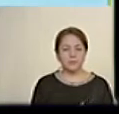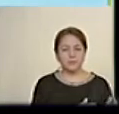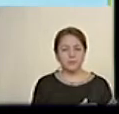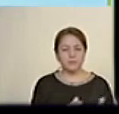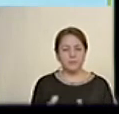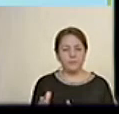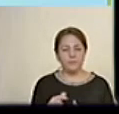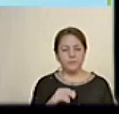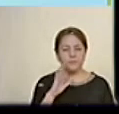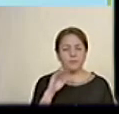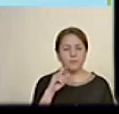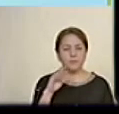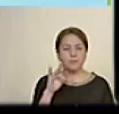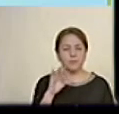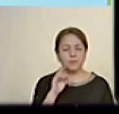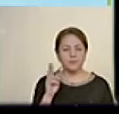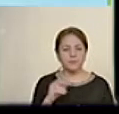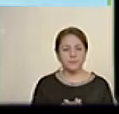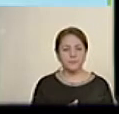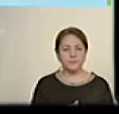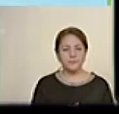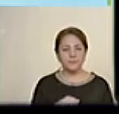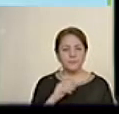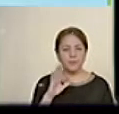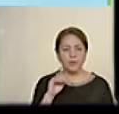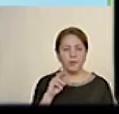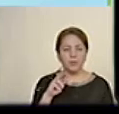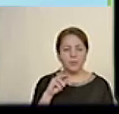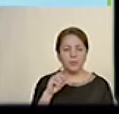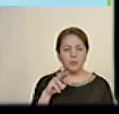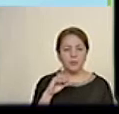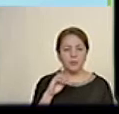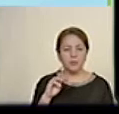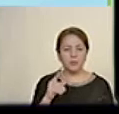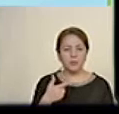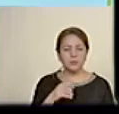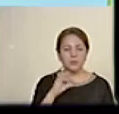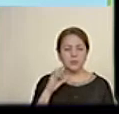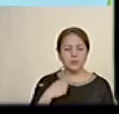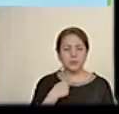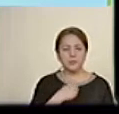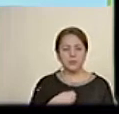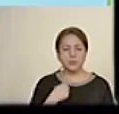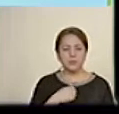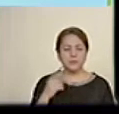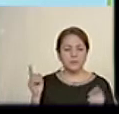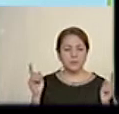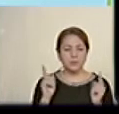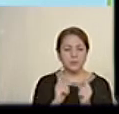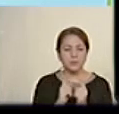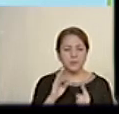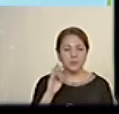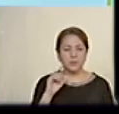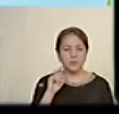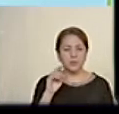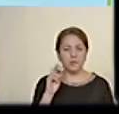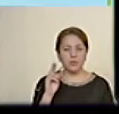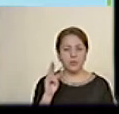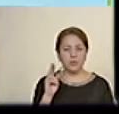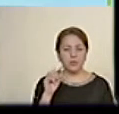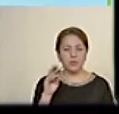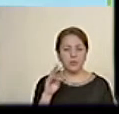Приготовить впрок. Выпалить сгоряча. Встретиться накануне.